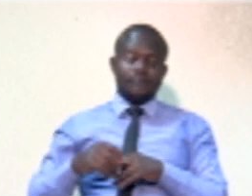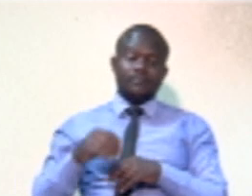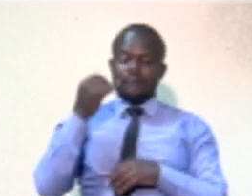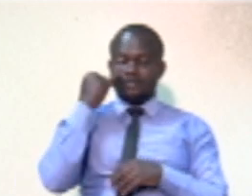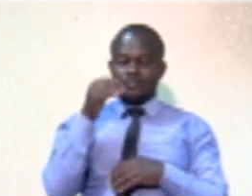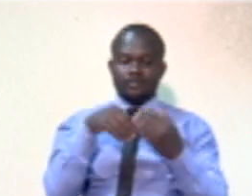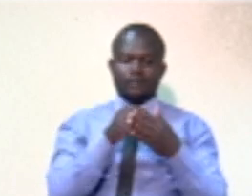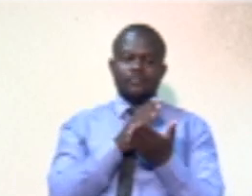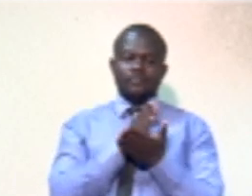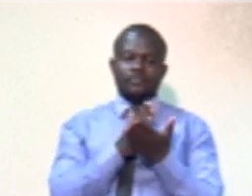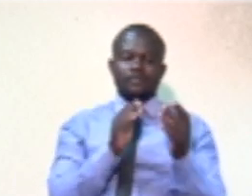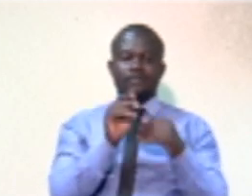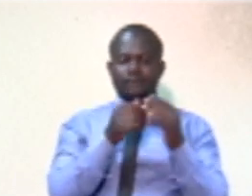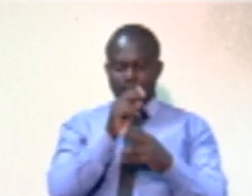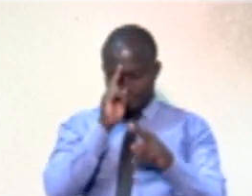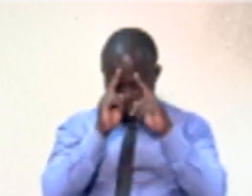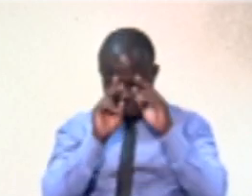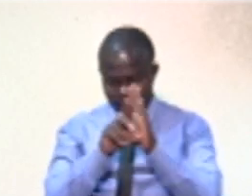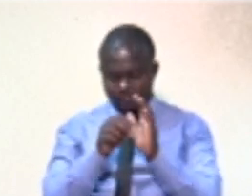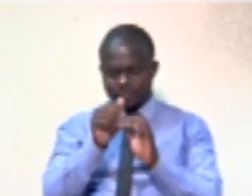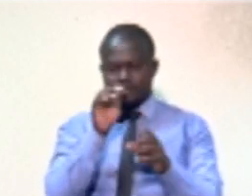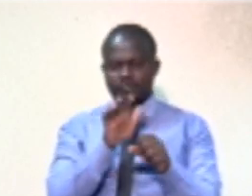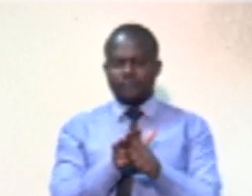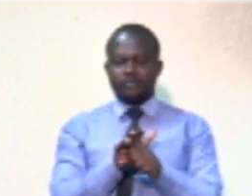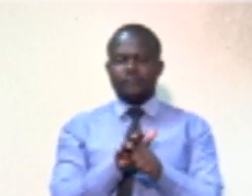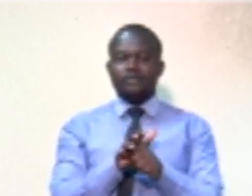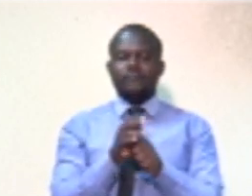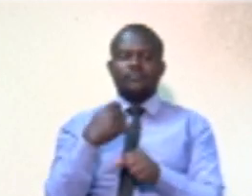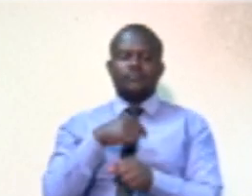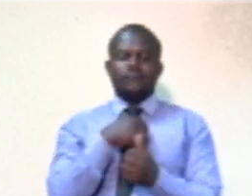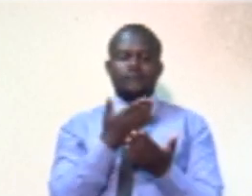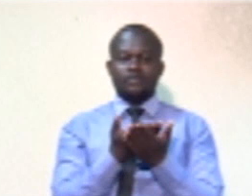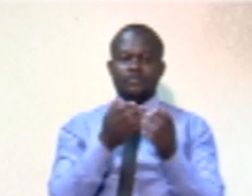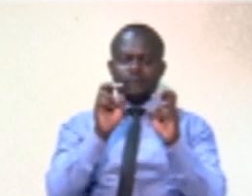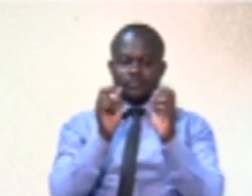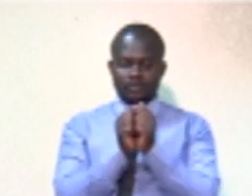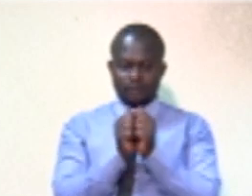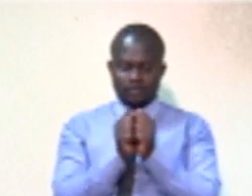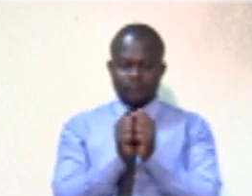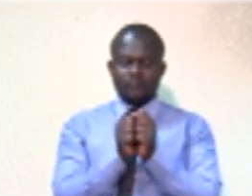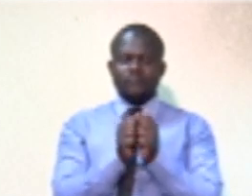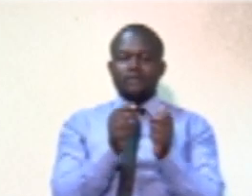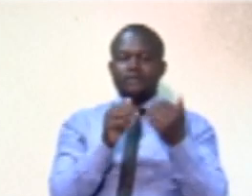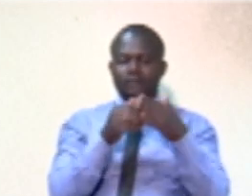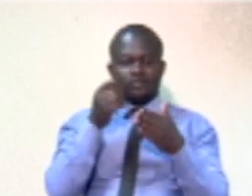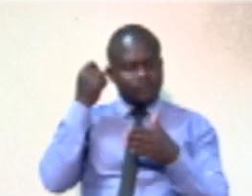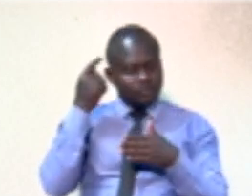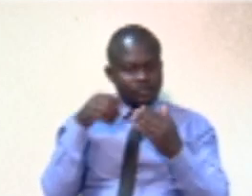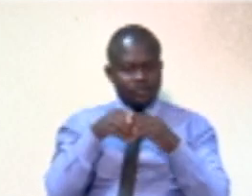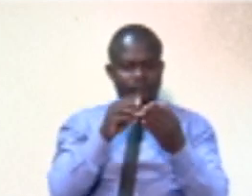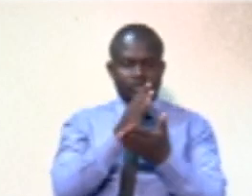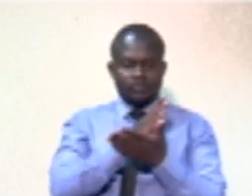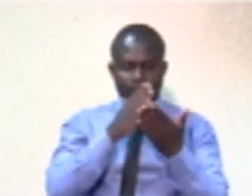mu by'ukuri ubundi abubahiriza amabwiriza aribo benshi. Turasaba rero yuko ahubwo bakwiye kumva ko ari uburyo bumwe bwo kugira